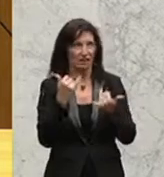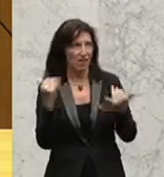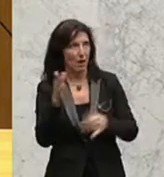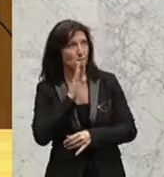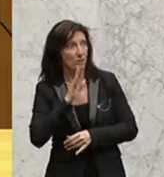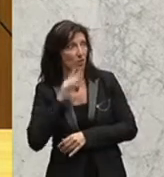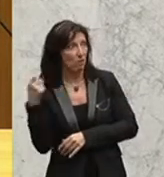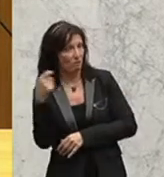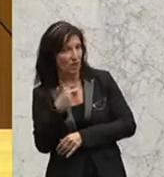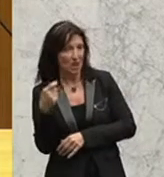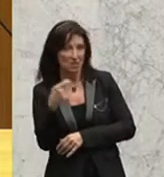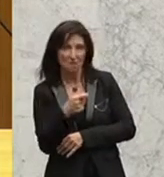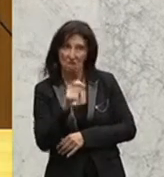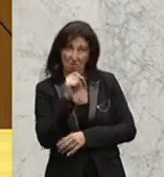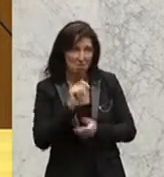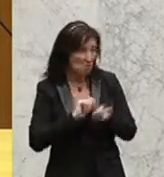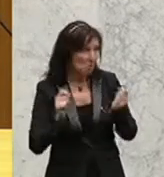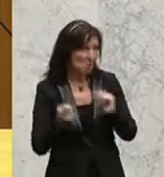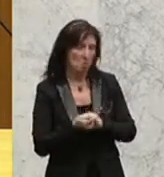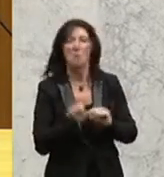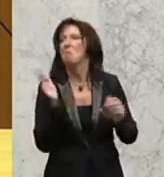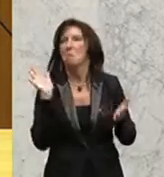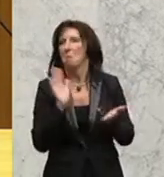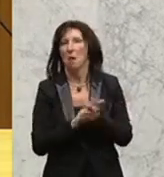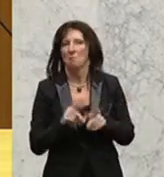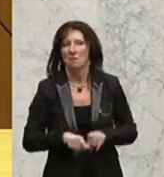am Ende, wird das auch so bleiben und wird sich nichts